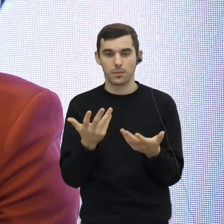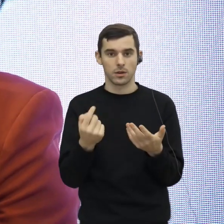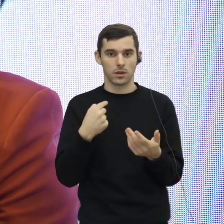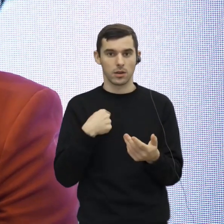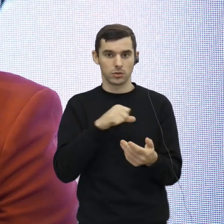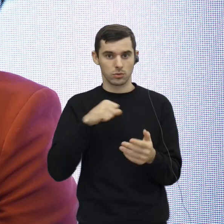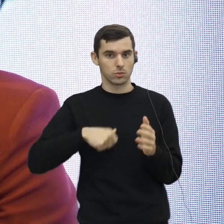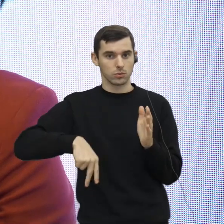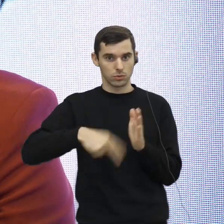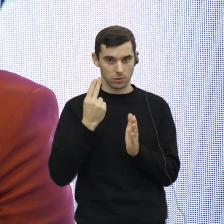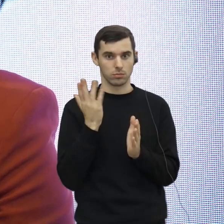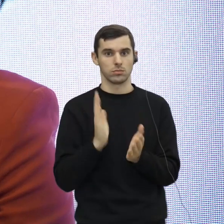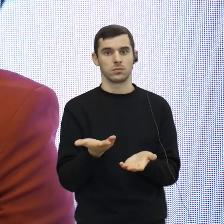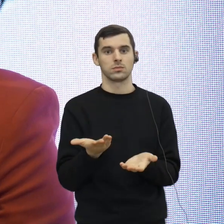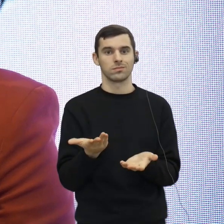nusižudysiu. Tai